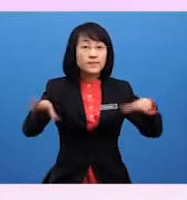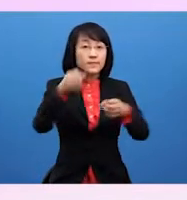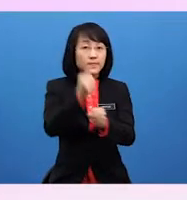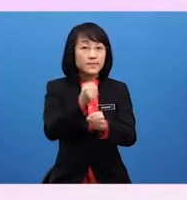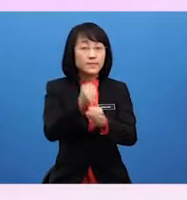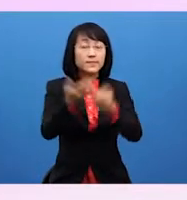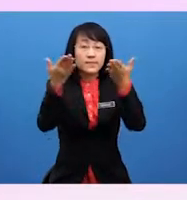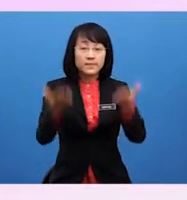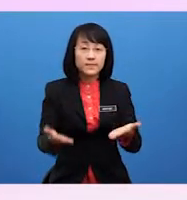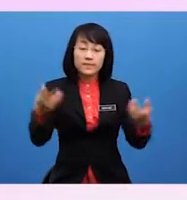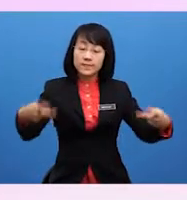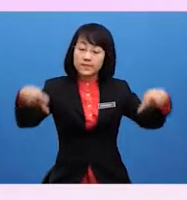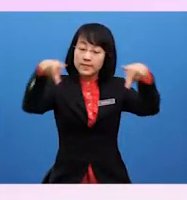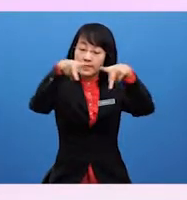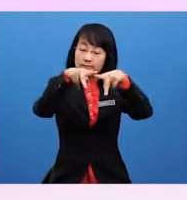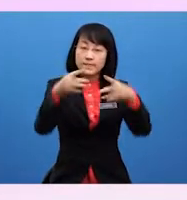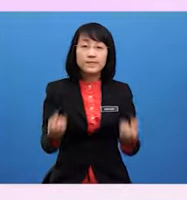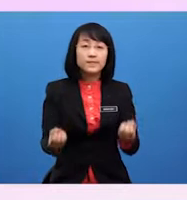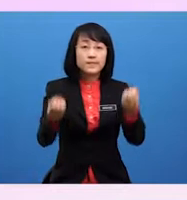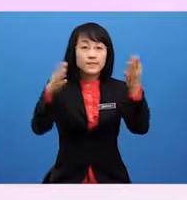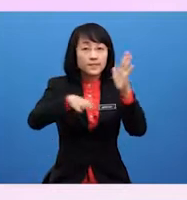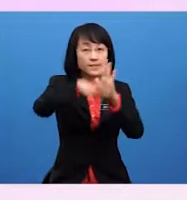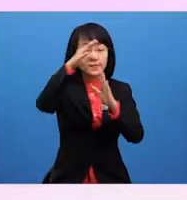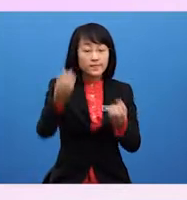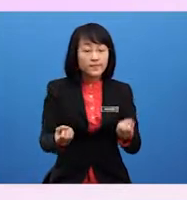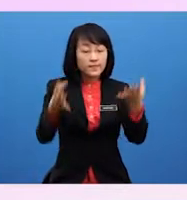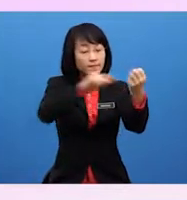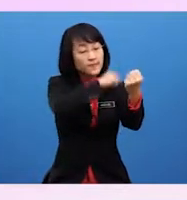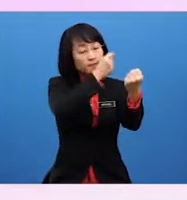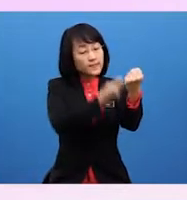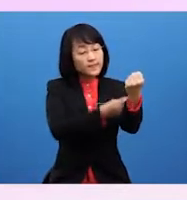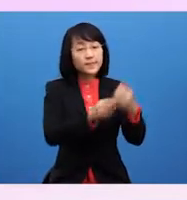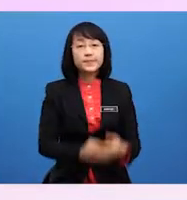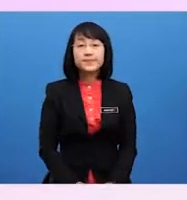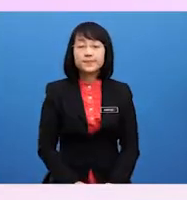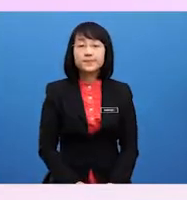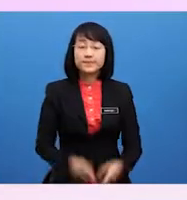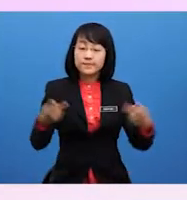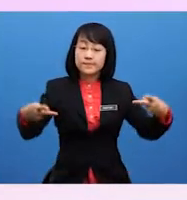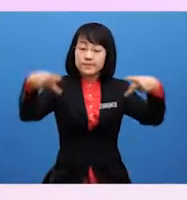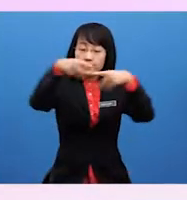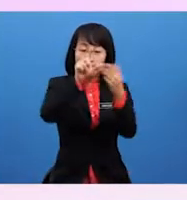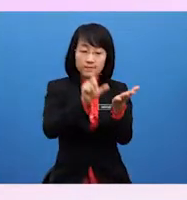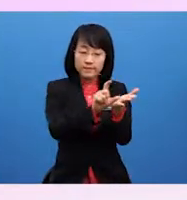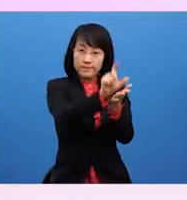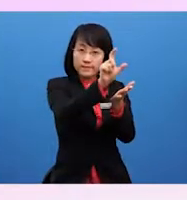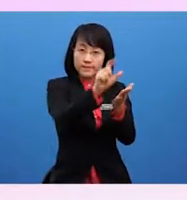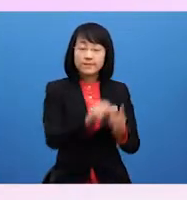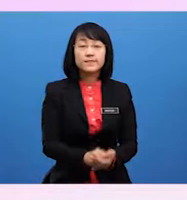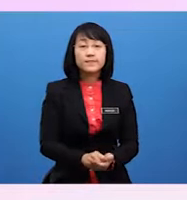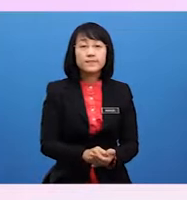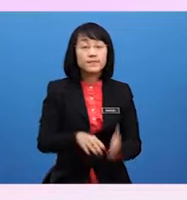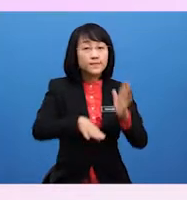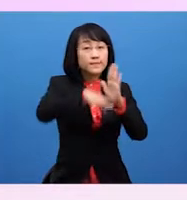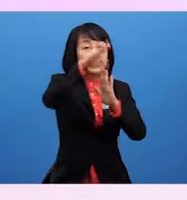berat memerlukan lebih banyak tenaga. Oleh itu, keperluan kalori mereka adalah lebih